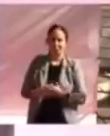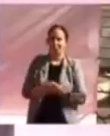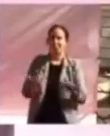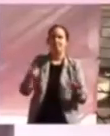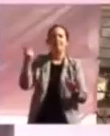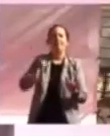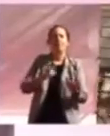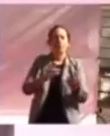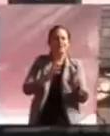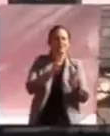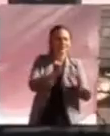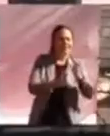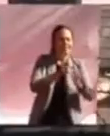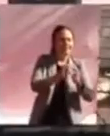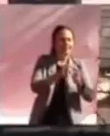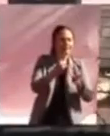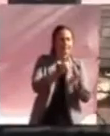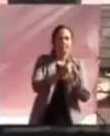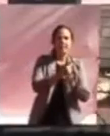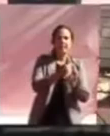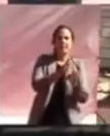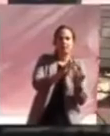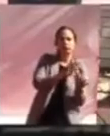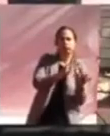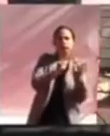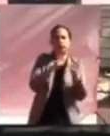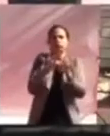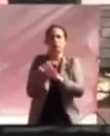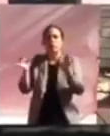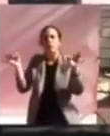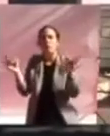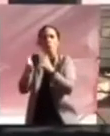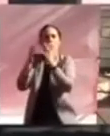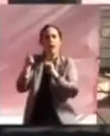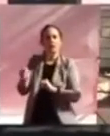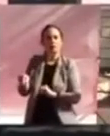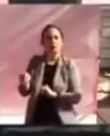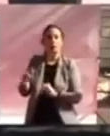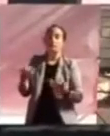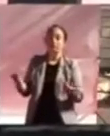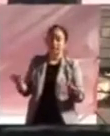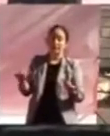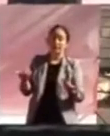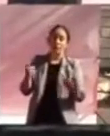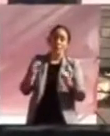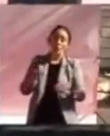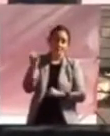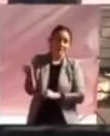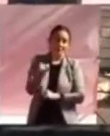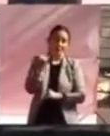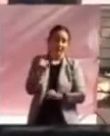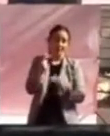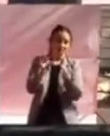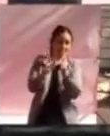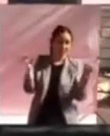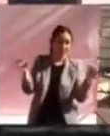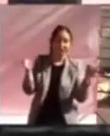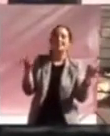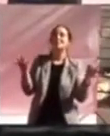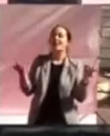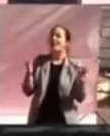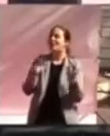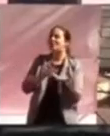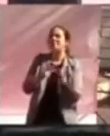dirlo è facile praticarlo sarà molto più complicato ma questa è la sfida ed è una sfida che ha dalla sua parte una